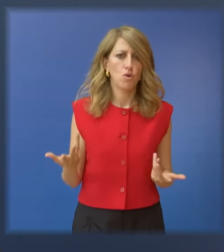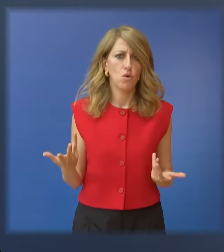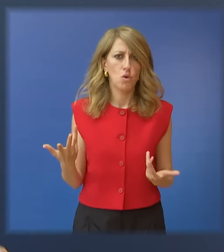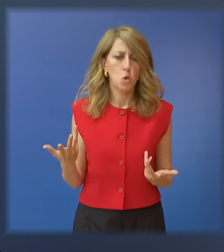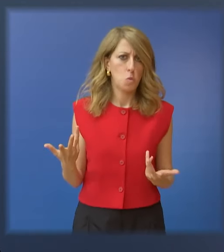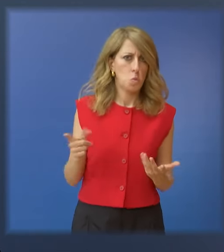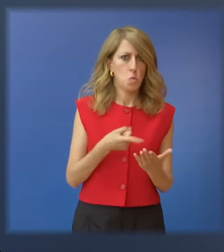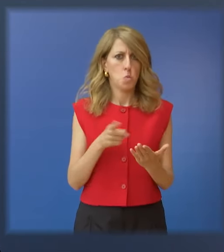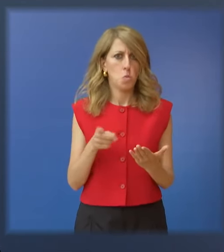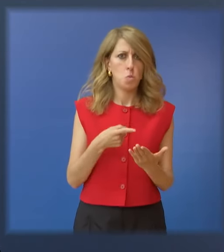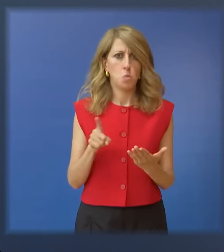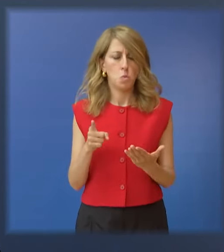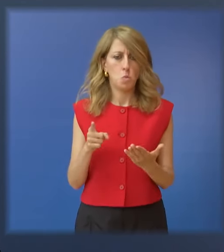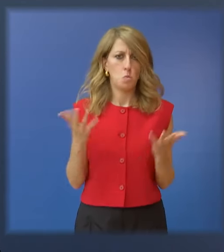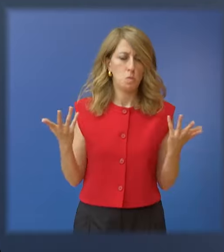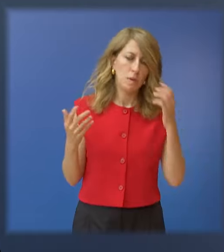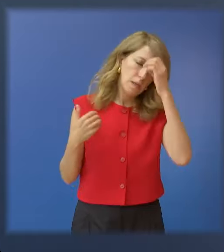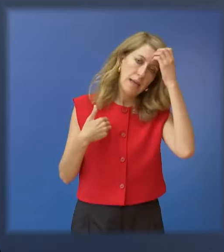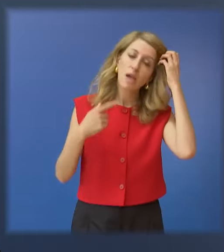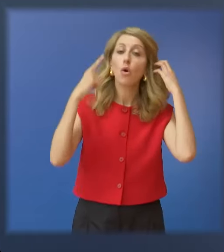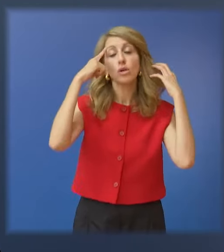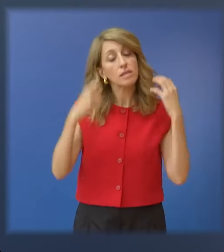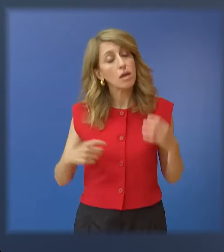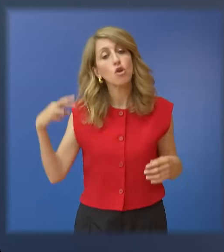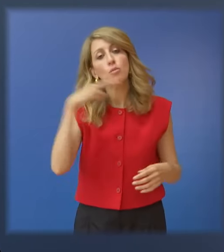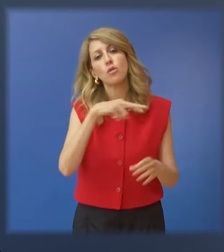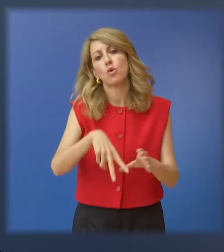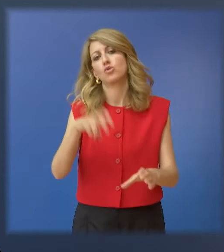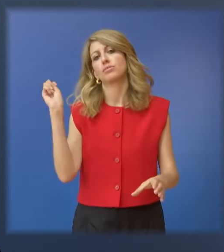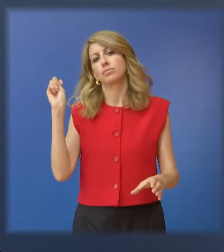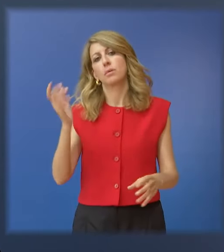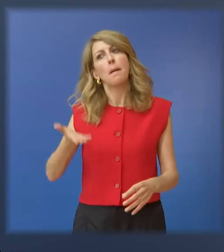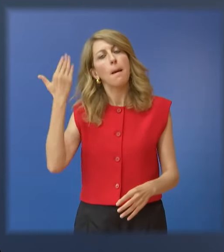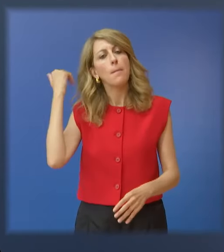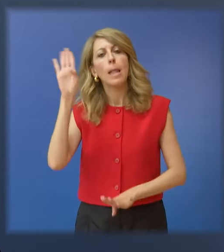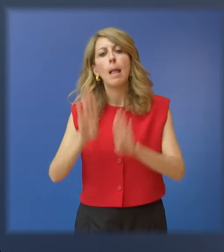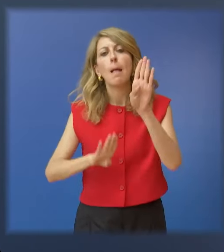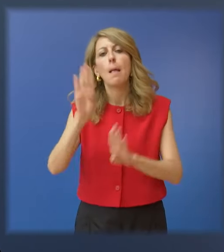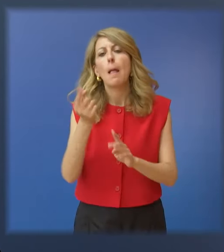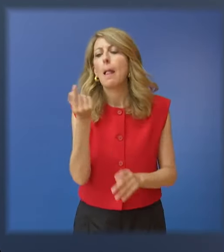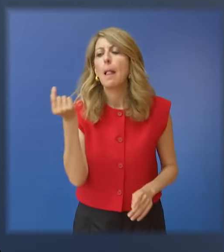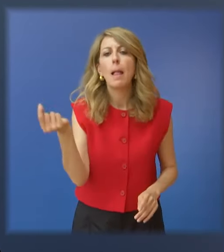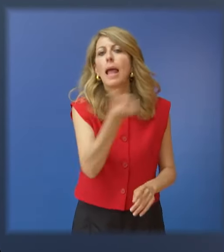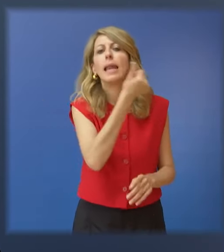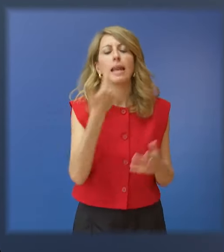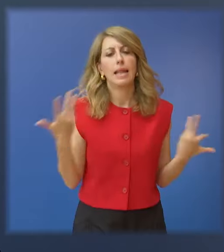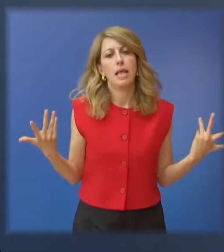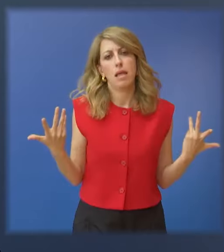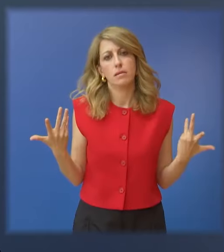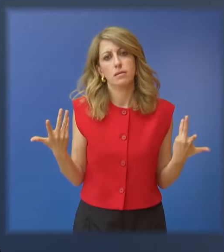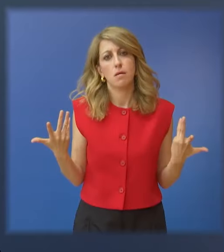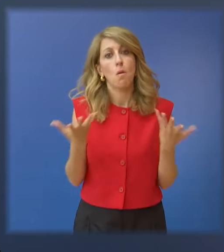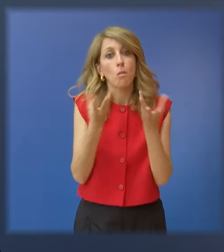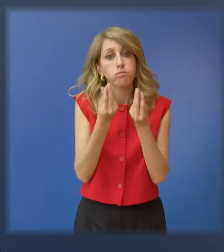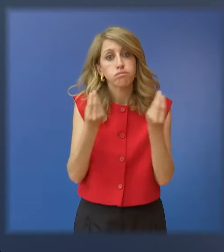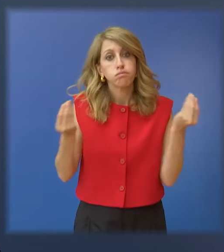ναι εγώ αυτό το οποίο γνωρίζω είναι ότι έχει αποχωρήσει ήταν μικρομέτοχος δεν ήτανε ποτέ κάτοχος του πλειοψηφικού πακέτου και